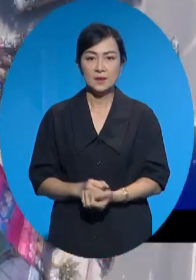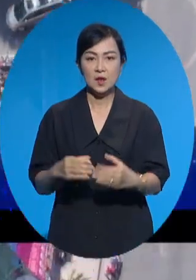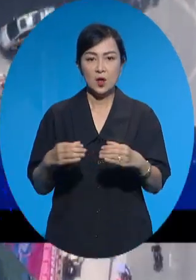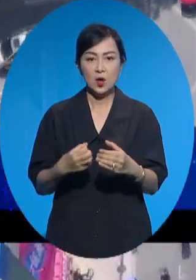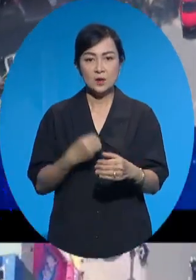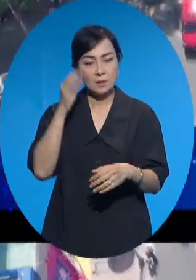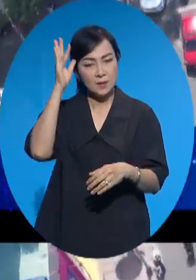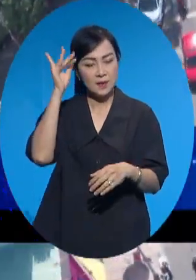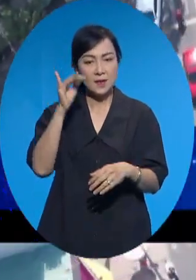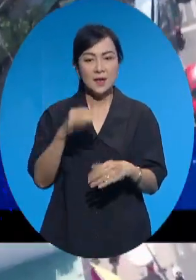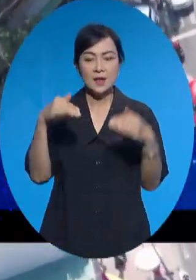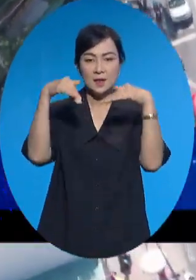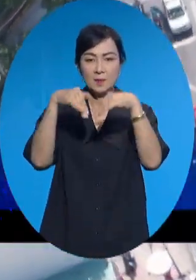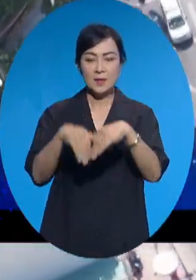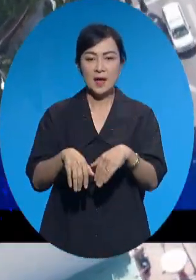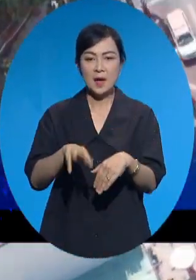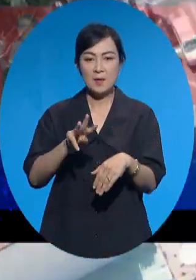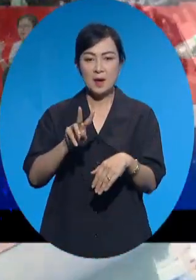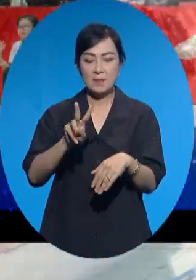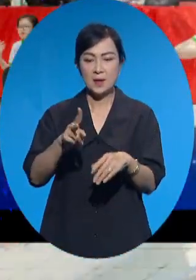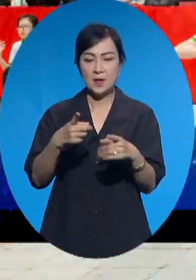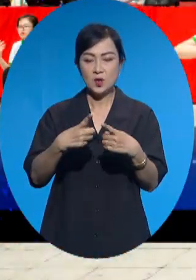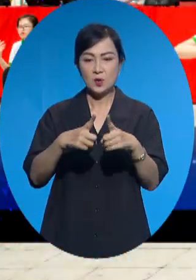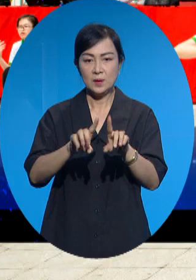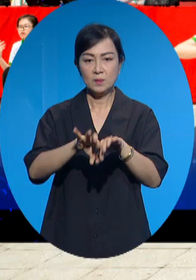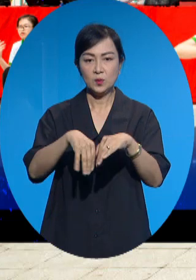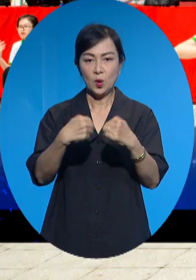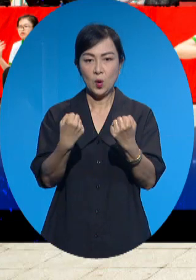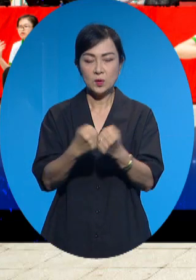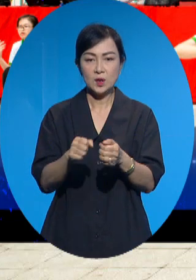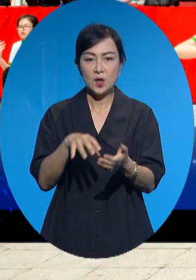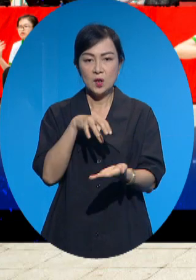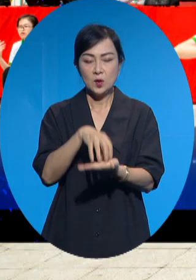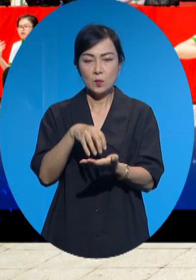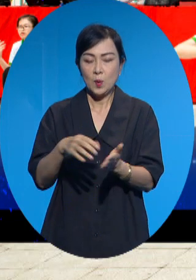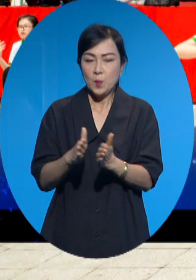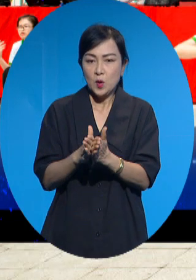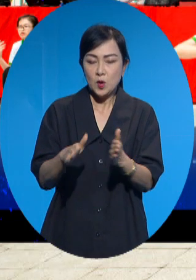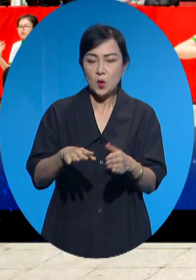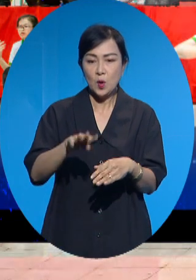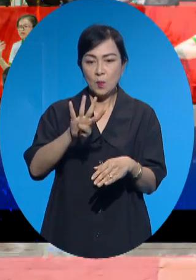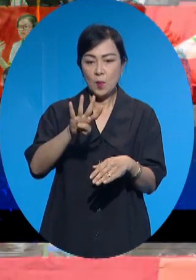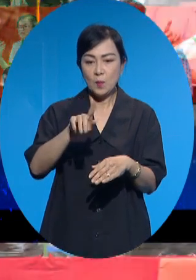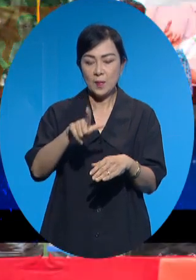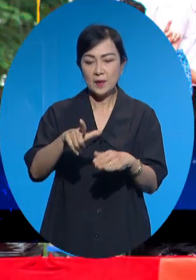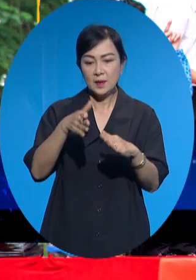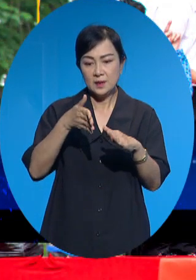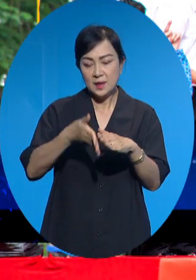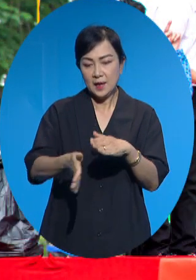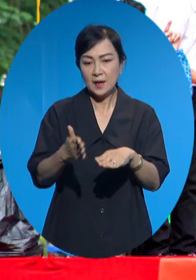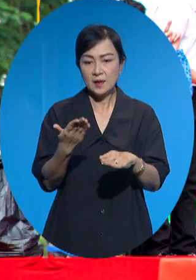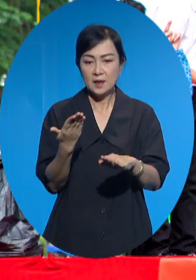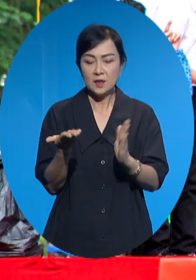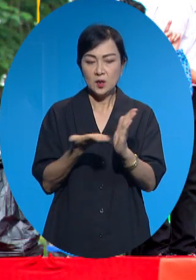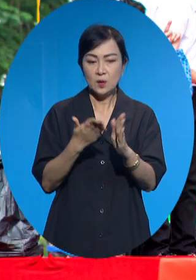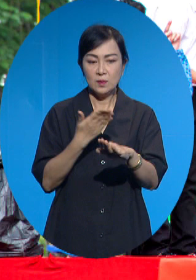Ngày hội sống xanh năm nay có sự tham gia của 32 doanh nghiệp, tổ chức, đơn vị thuộc nhiều lĩnh vực với 47 gian hàng triển lãm giới thiệu các sản phẩm, dịch